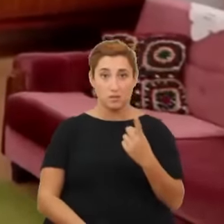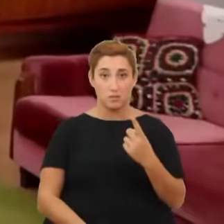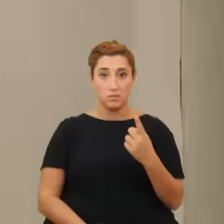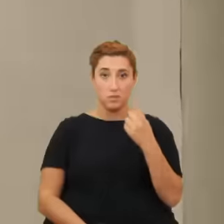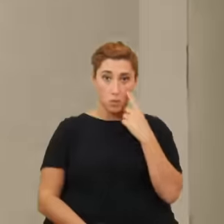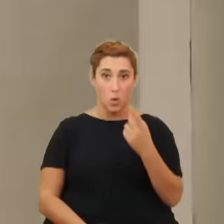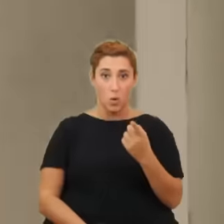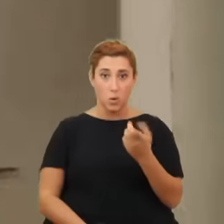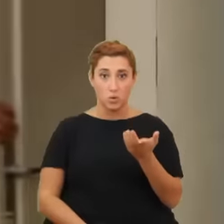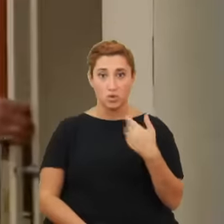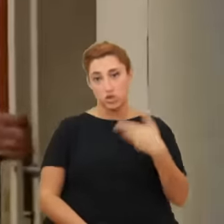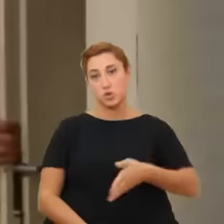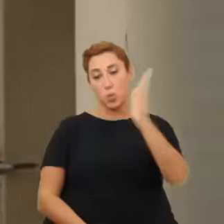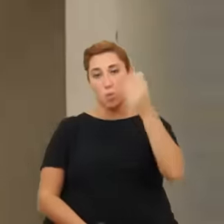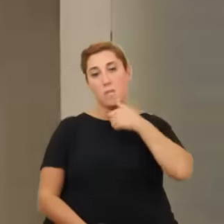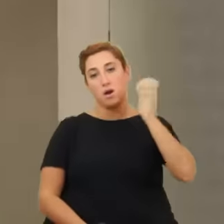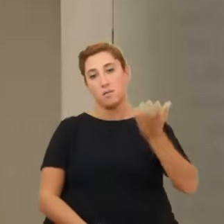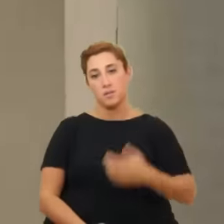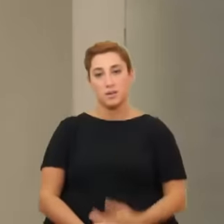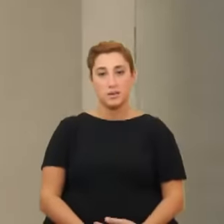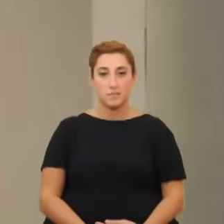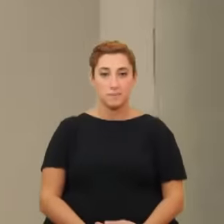Canım istedi. Çıkıyorum abi.